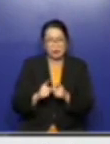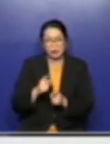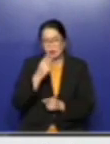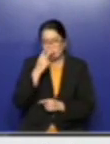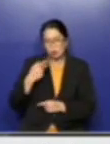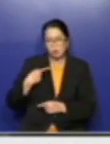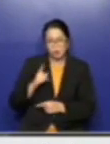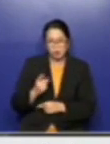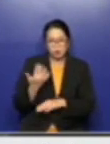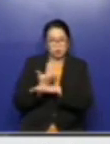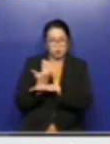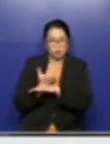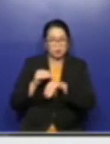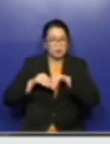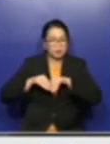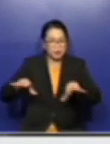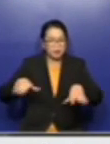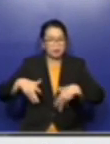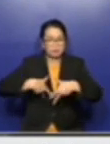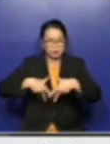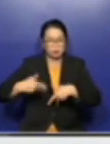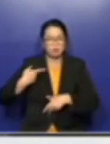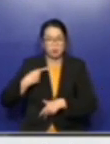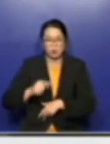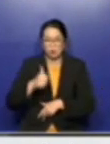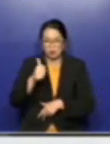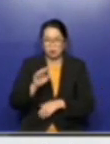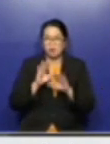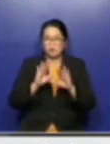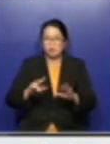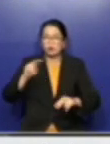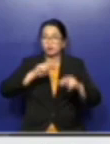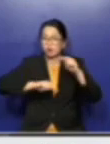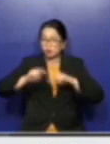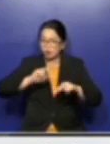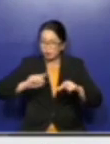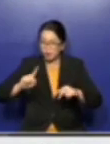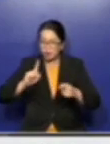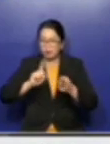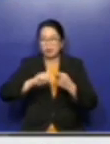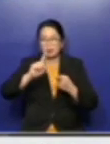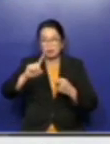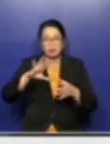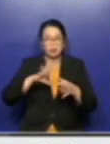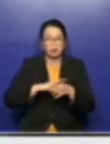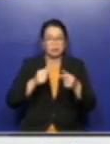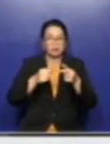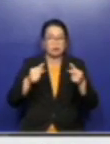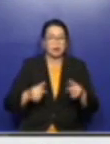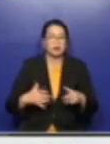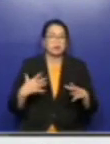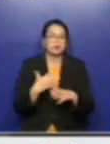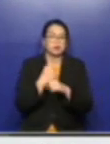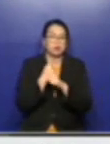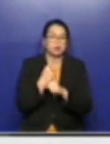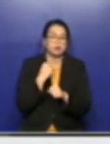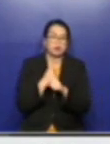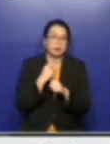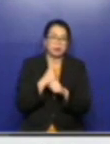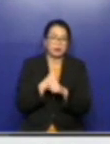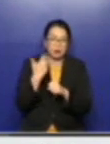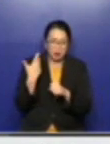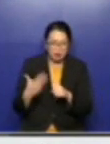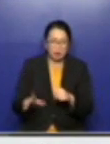างนี้นะครับฝากท่านไปตรวจสอบนะครับ1เรื่องของผลของงานที่ท่านทำเนี่ยมัน